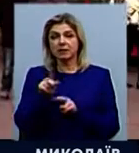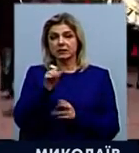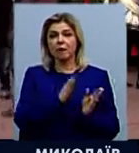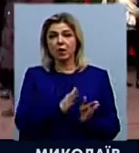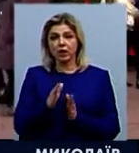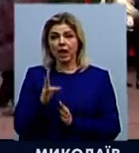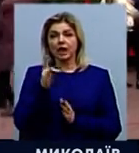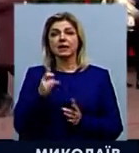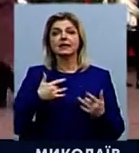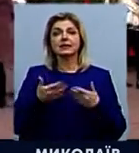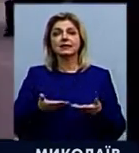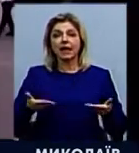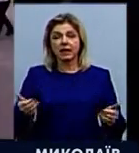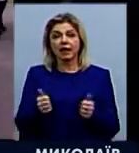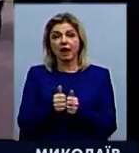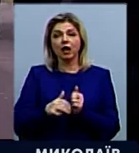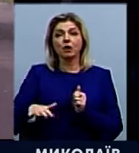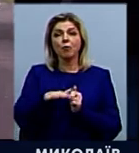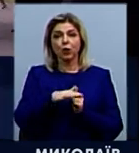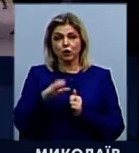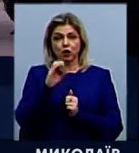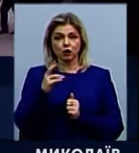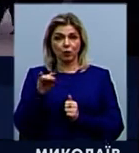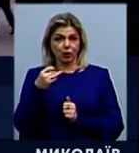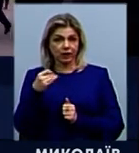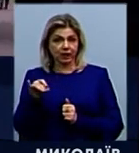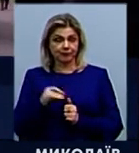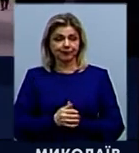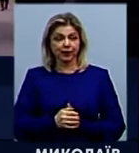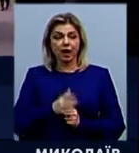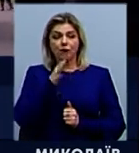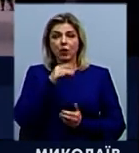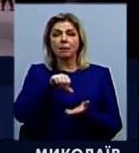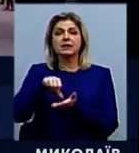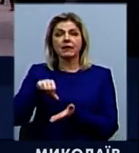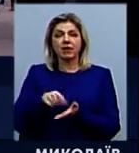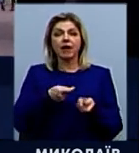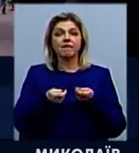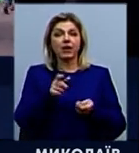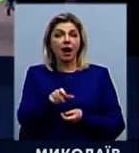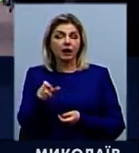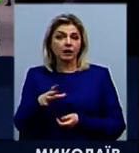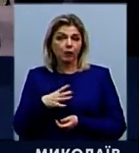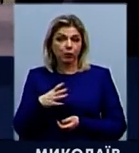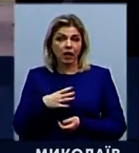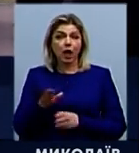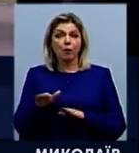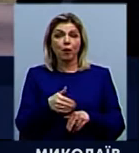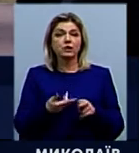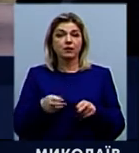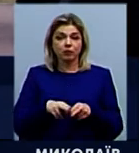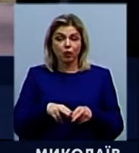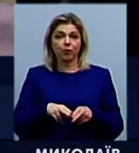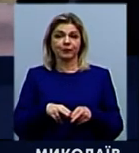на Соборній площі. Під час промови офіційних представників влади були, після чого, в